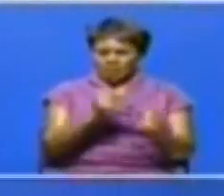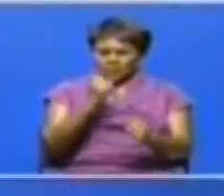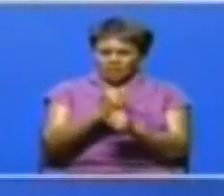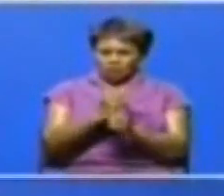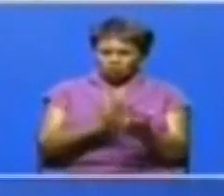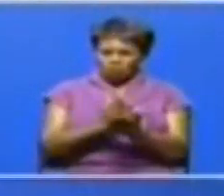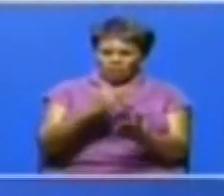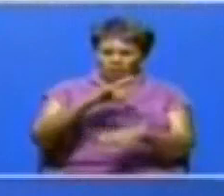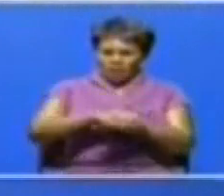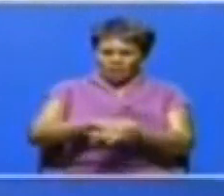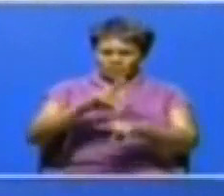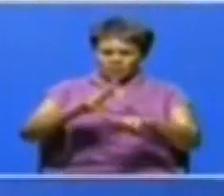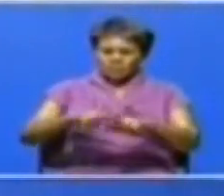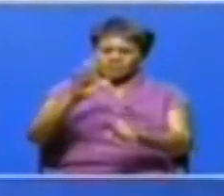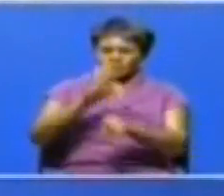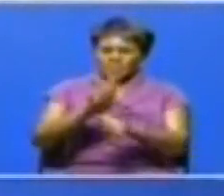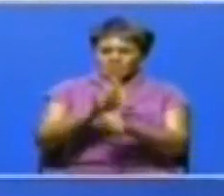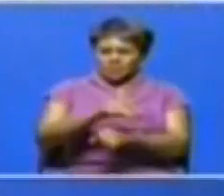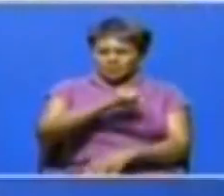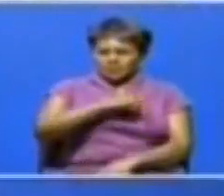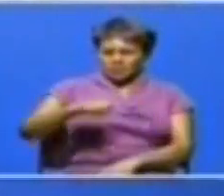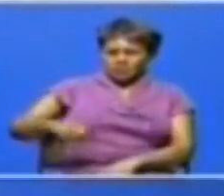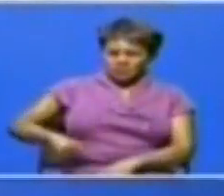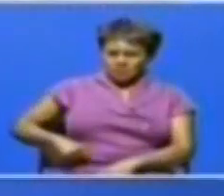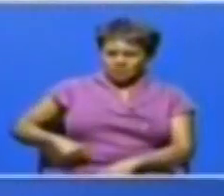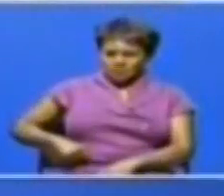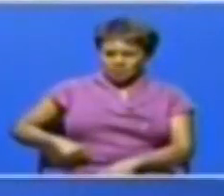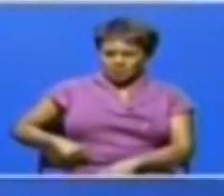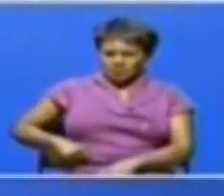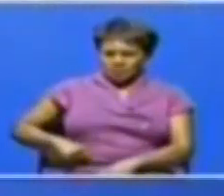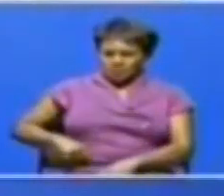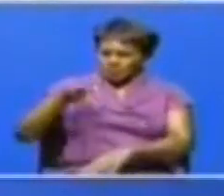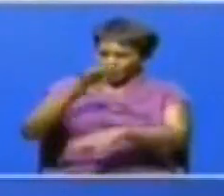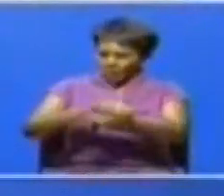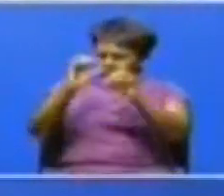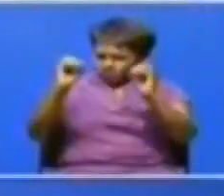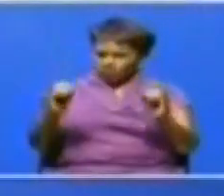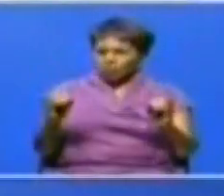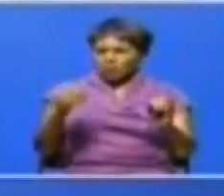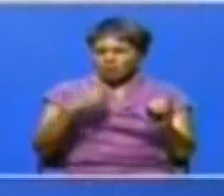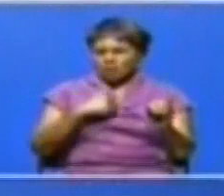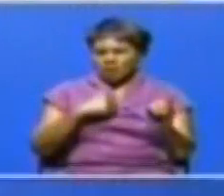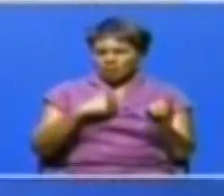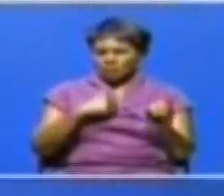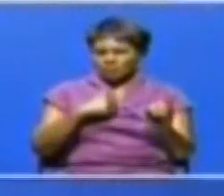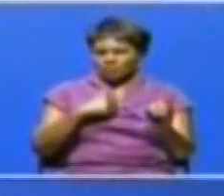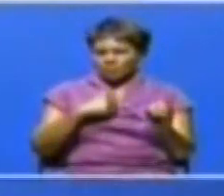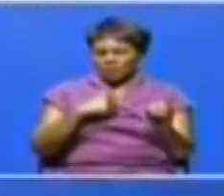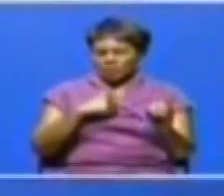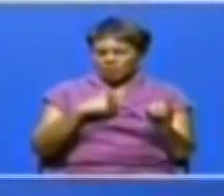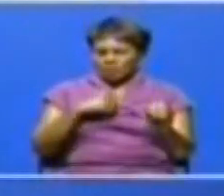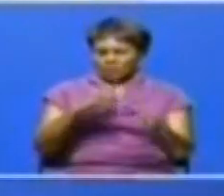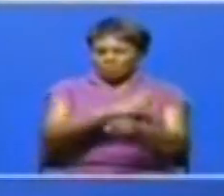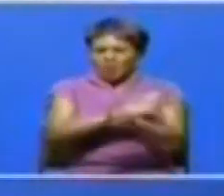wamepata viti vingi kwa bunge ama kwa seneti, kwa county assembly and so forth. Wasipopata hiyo, hata kuwa na nguvu ya kuongeza, wakuongoza.